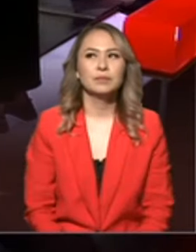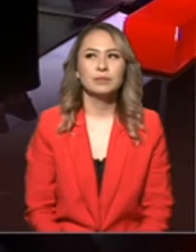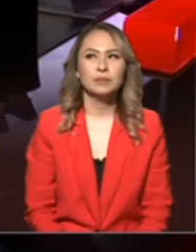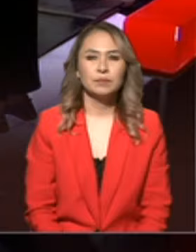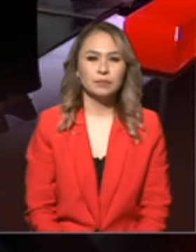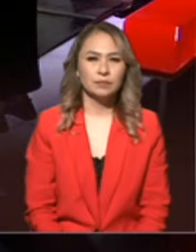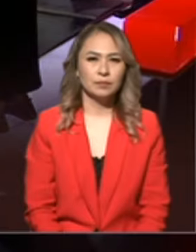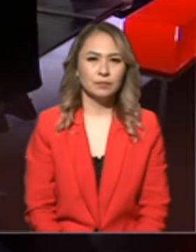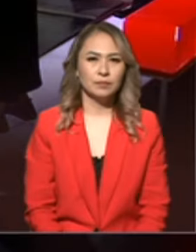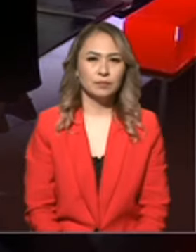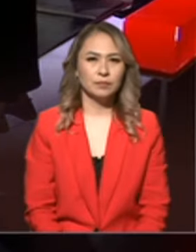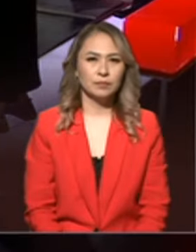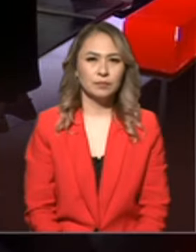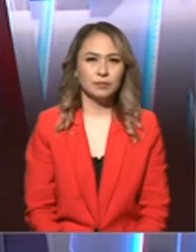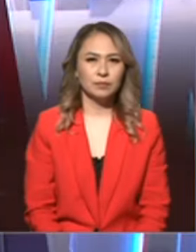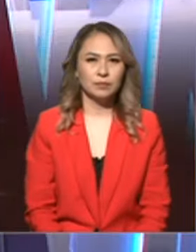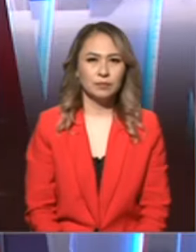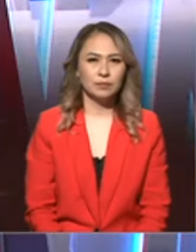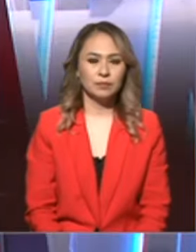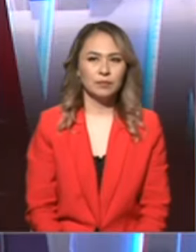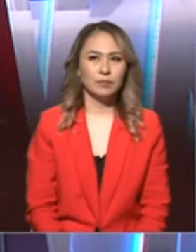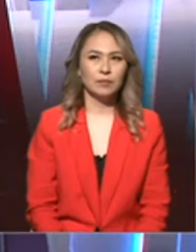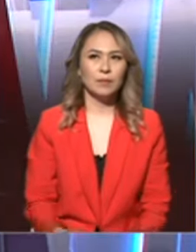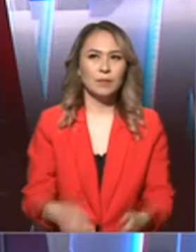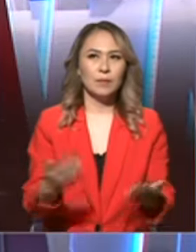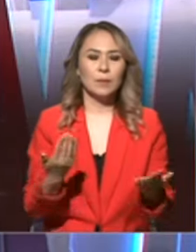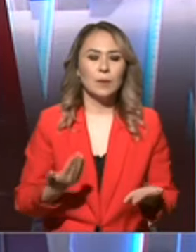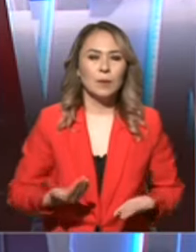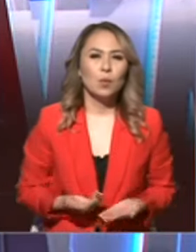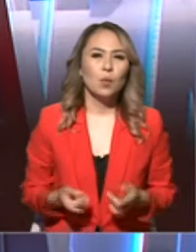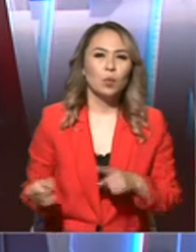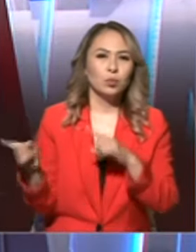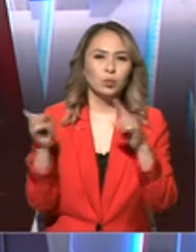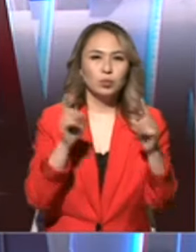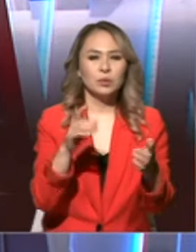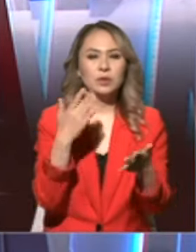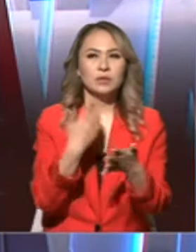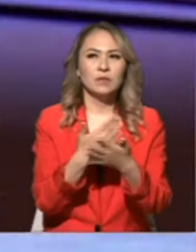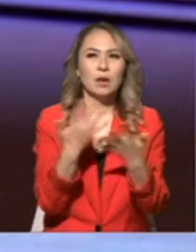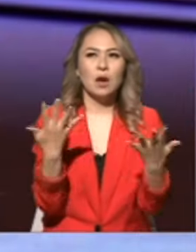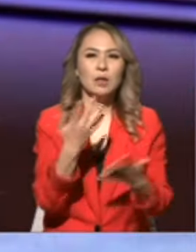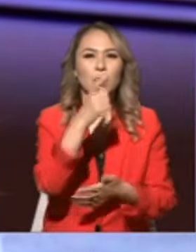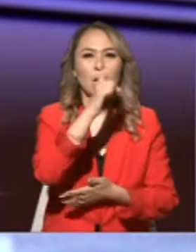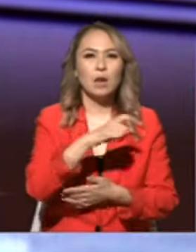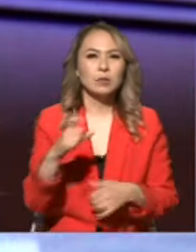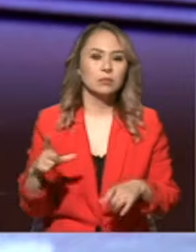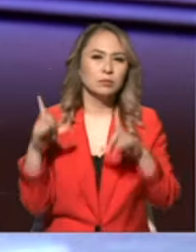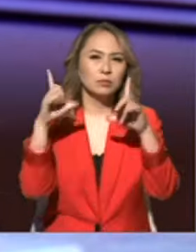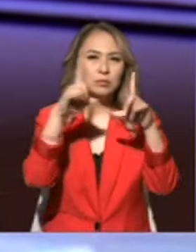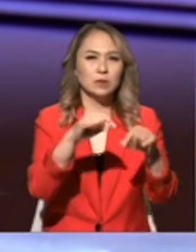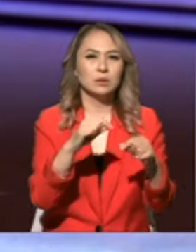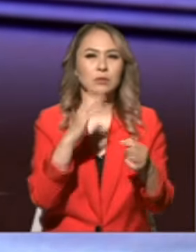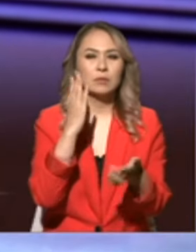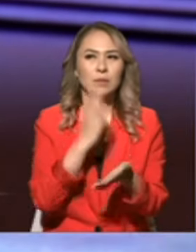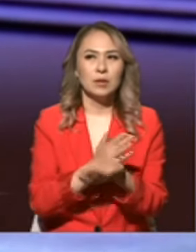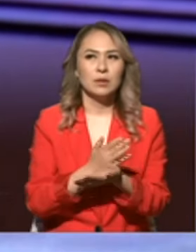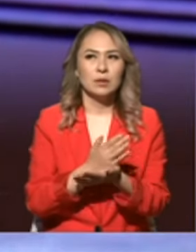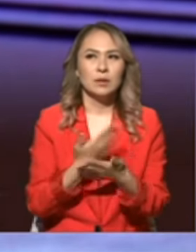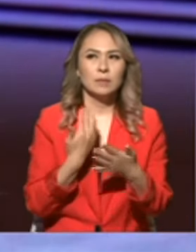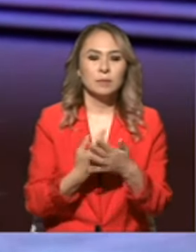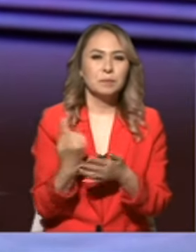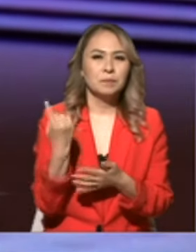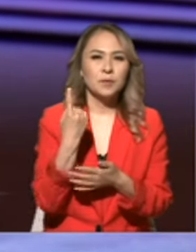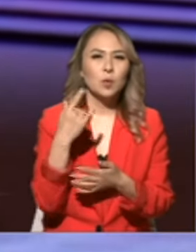Бізде осы көшкен саясатында сол жаққа қандай азаматтар бар деген сұрақты қояйық.